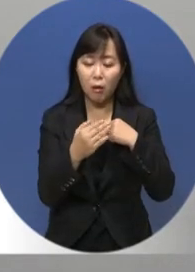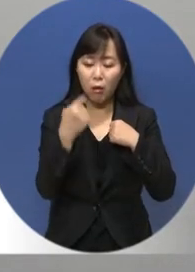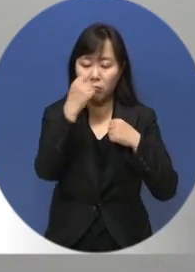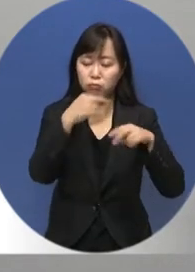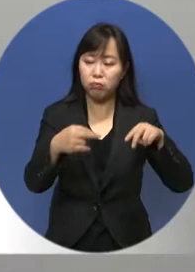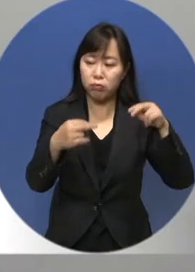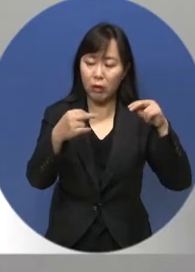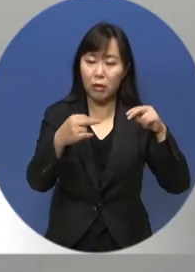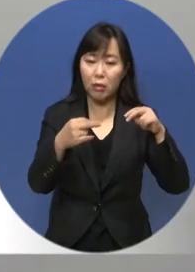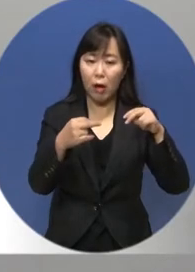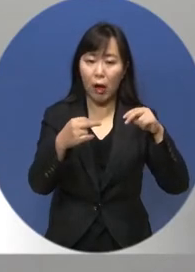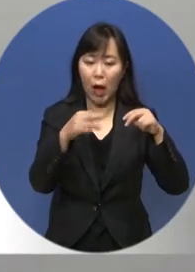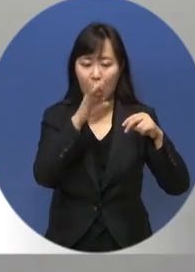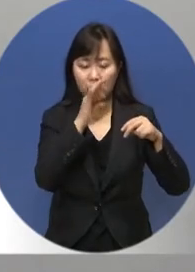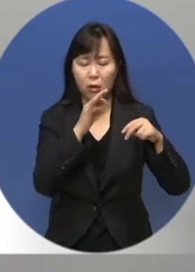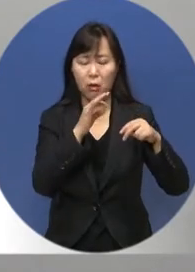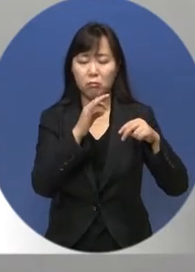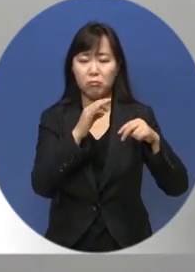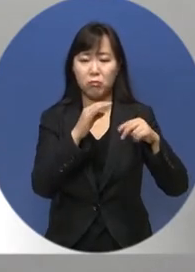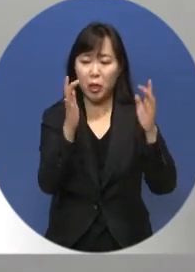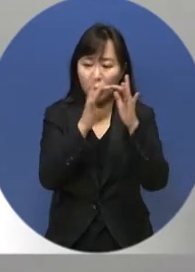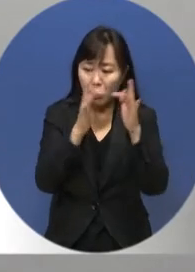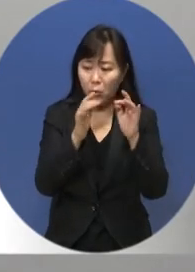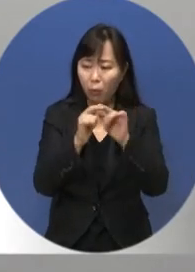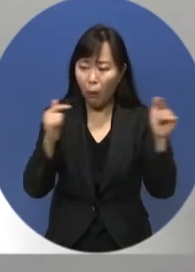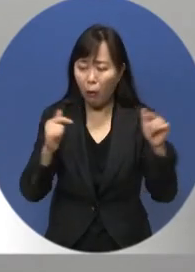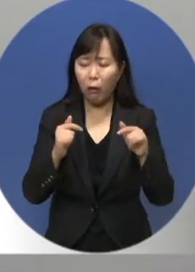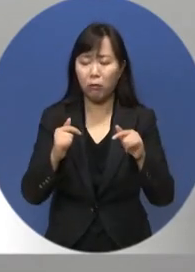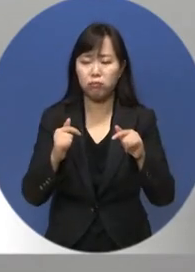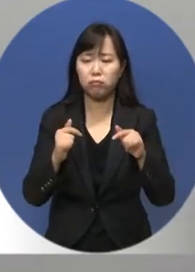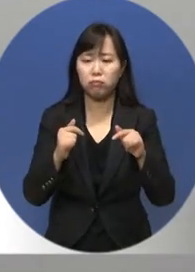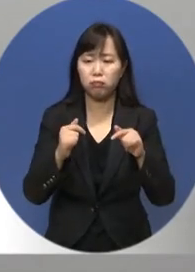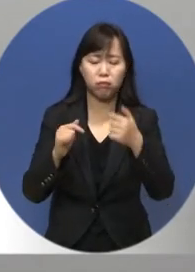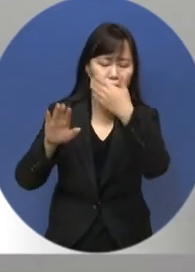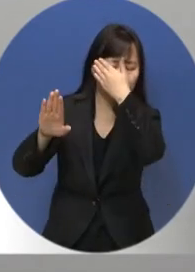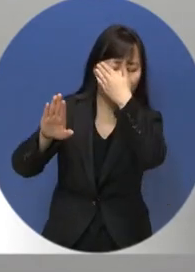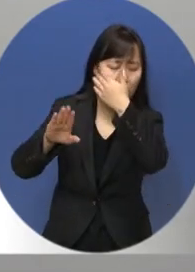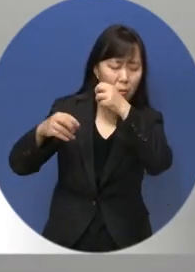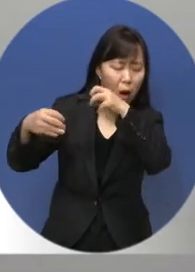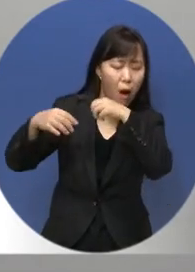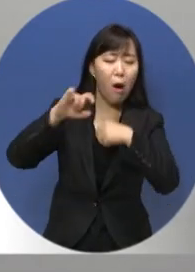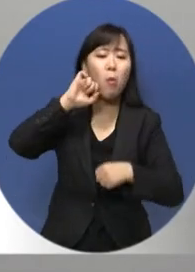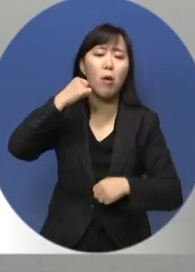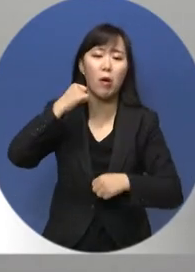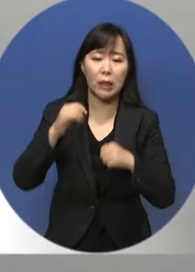비대면 이런 것들이 사실은 너무 힘드시거든요. 그래서 지금 그거에